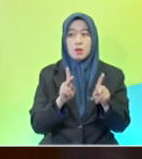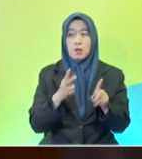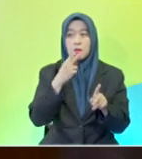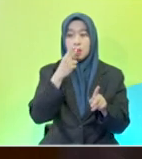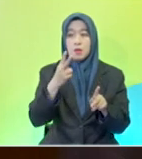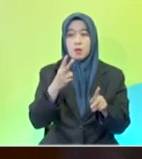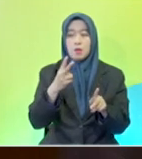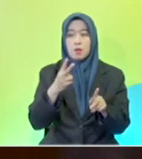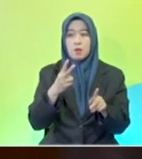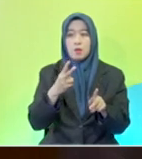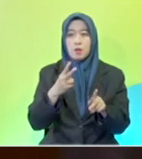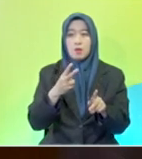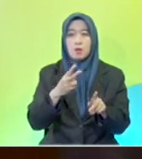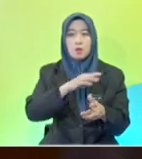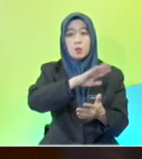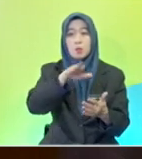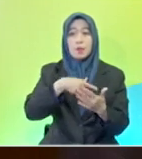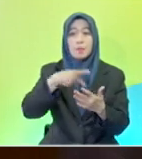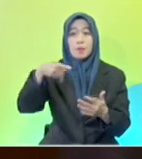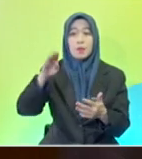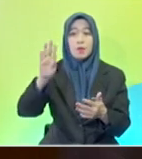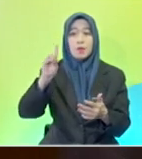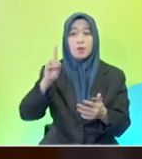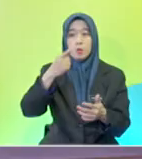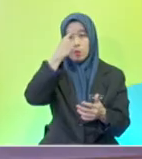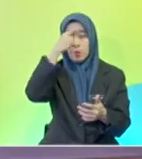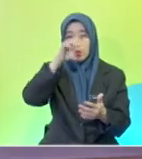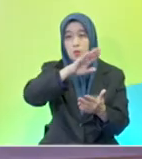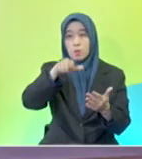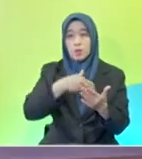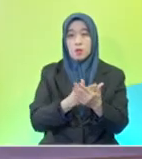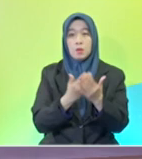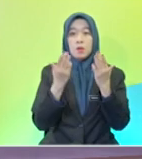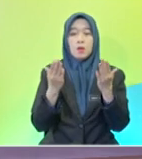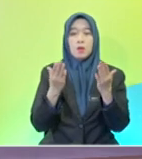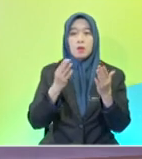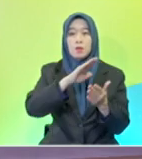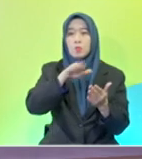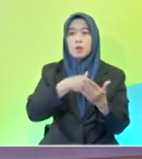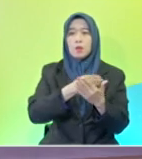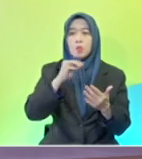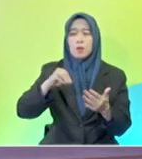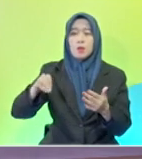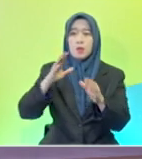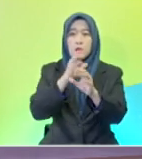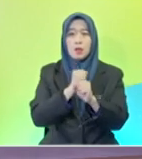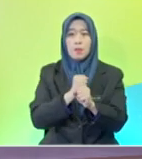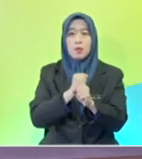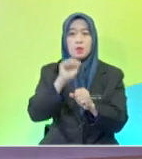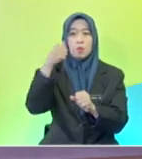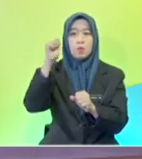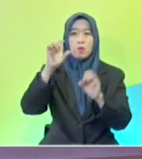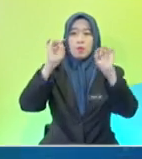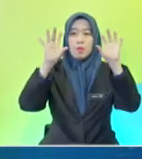dengan pentaksiran keseluruhan buat mereka semua? Alhamdulillah, semua murid pada hari ini layak mendapat 10 bintang. Semuanya